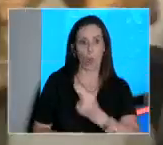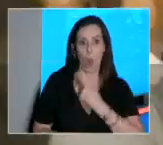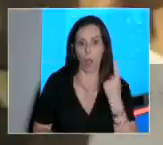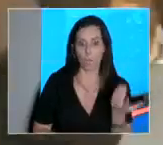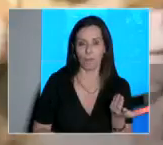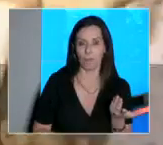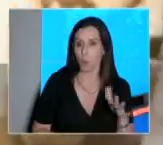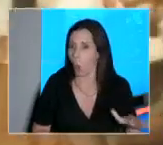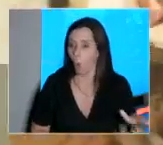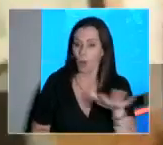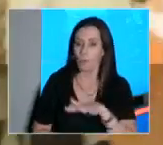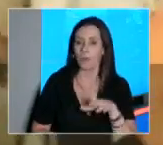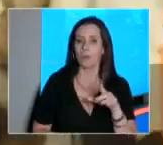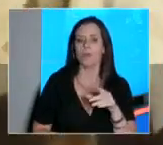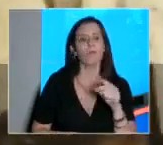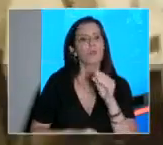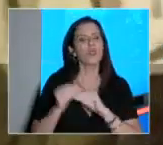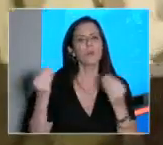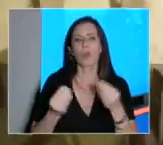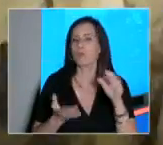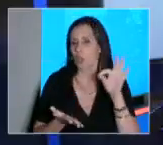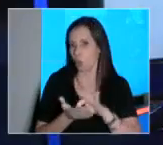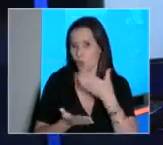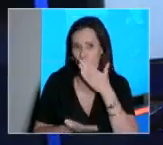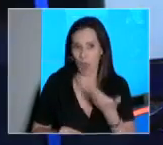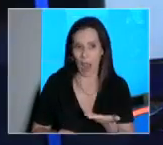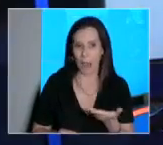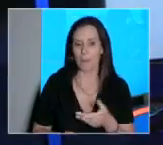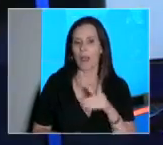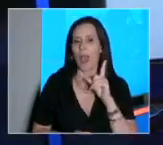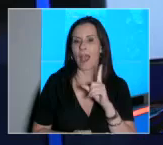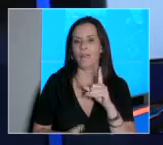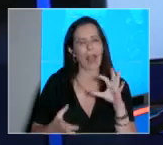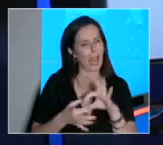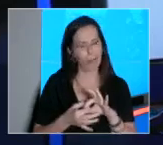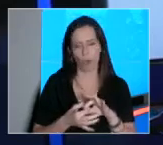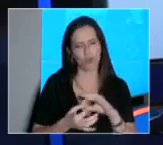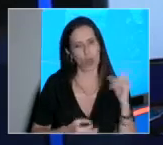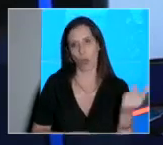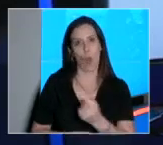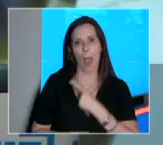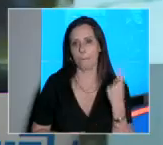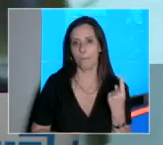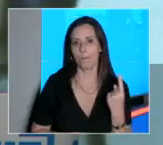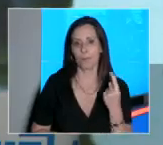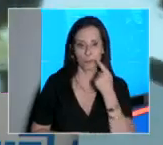יש שימוש באירועים שהם לכאורה נקודתיים, אבל לחיבור של הכלל.